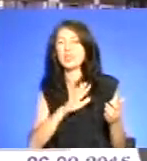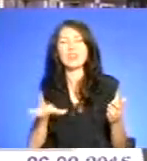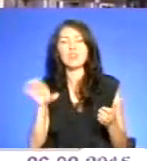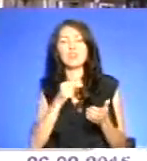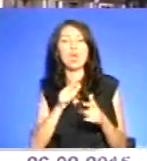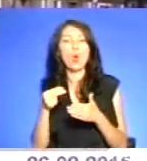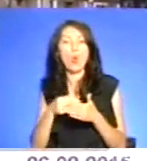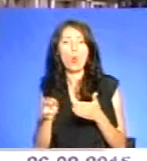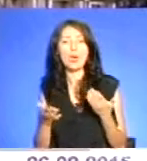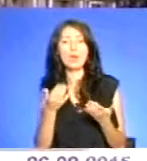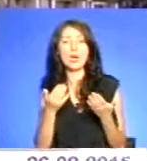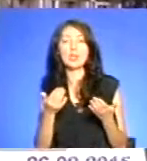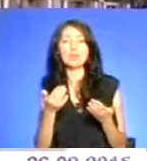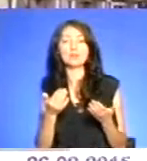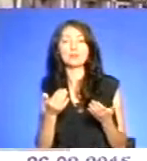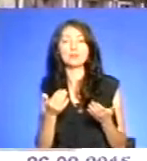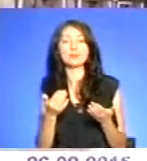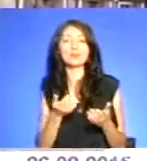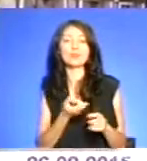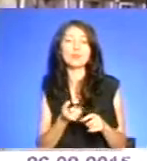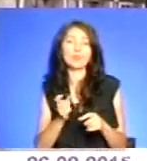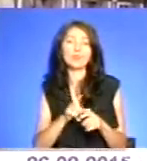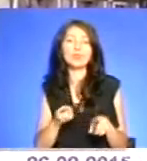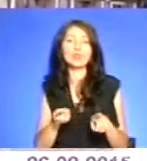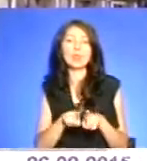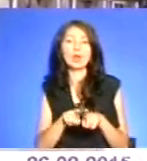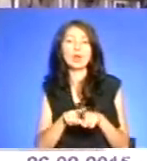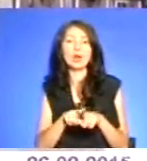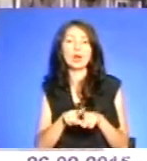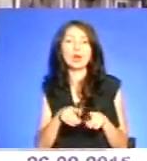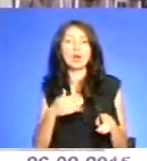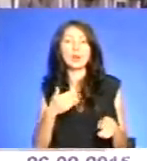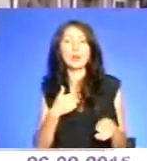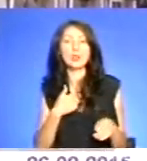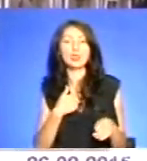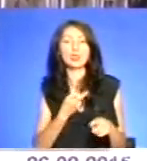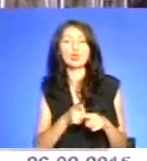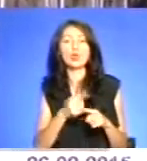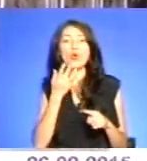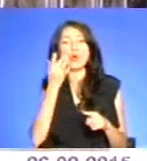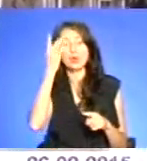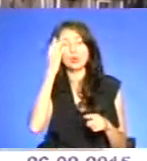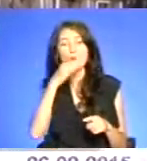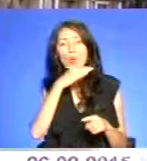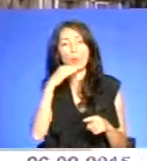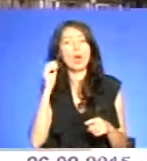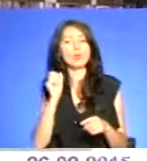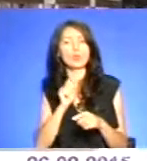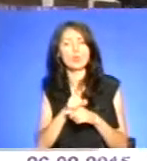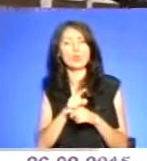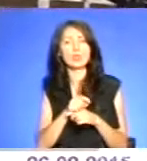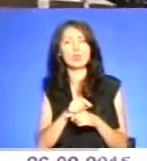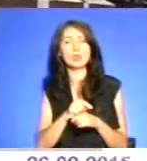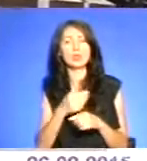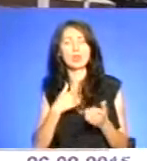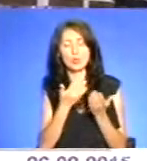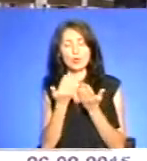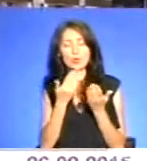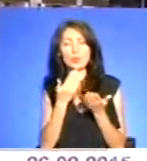купили, але більшість так. Мені цього літа дуже багато задали, я прочитала